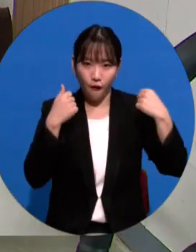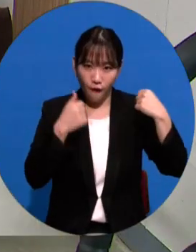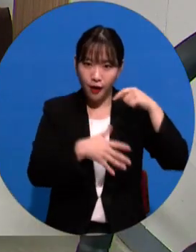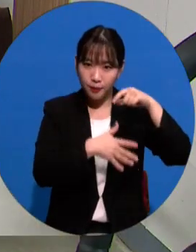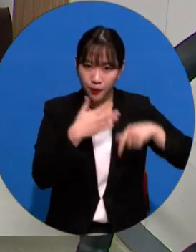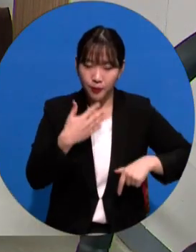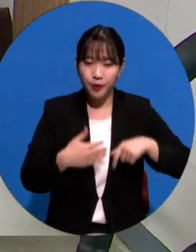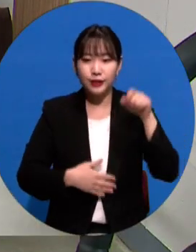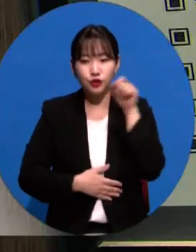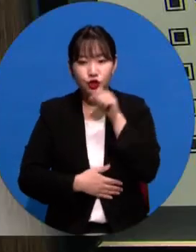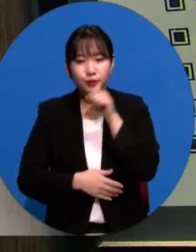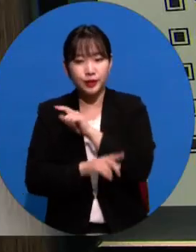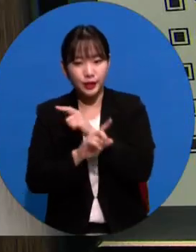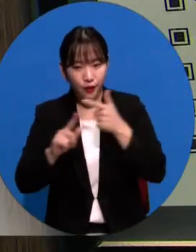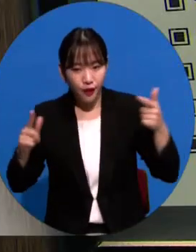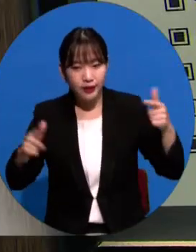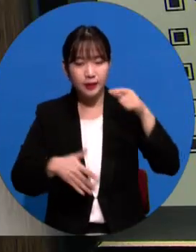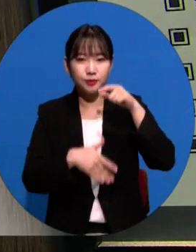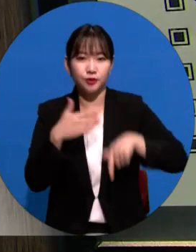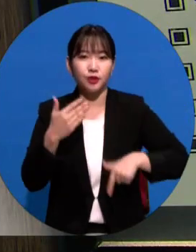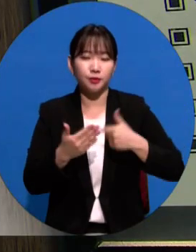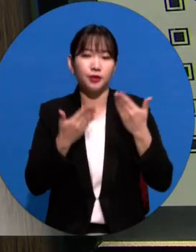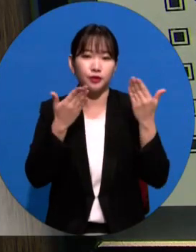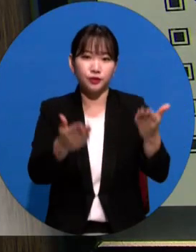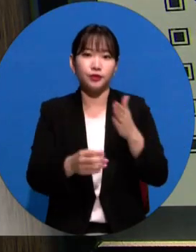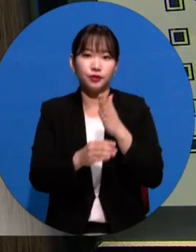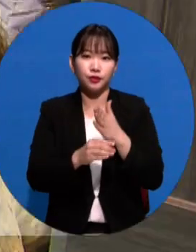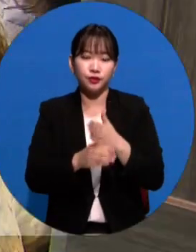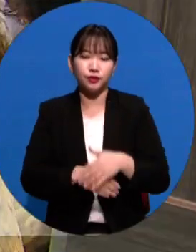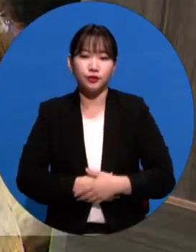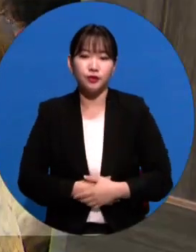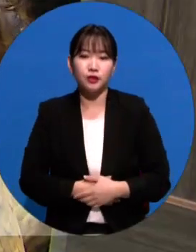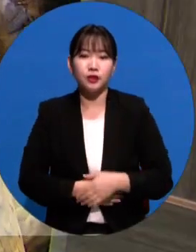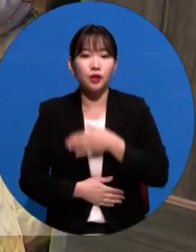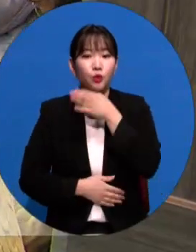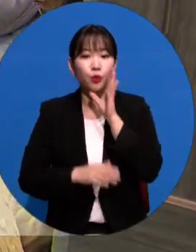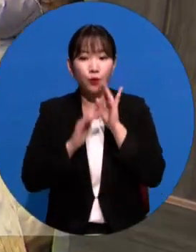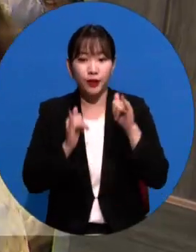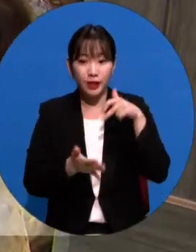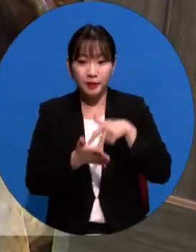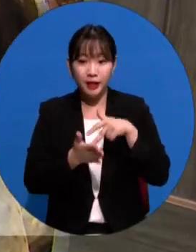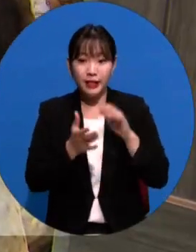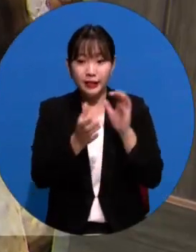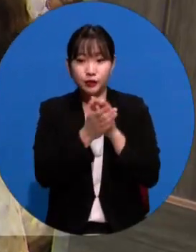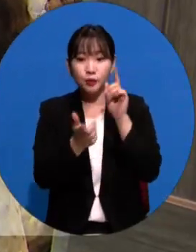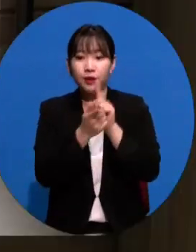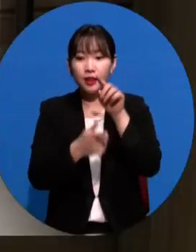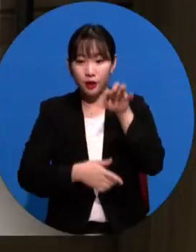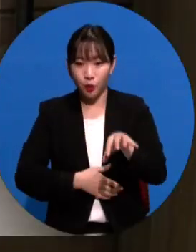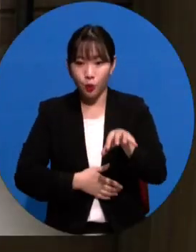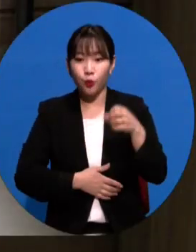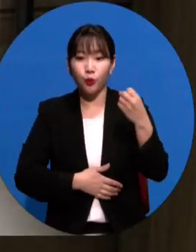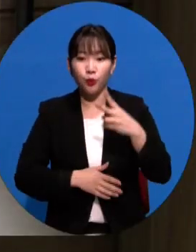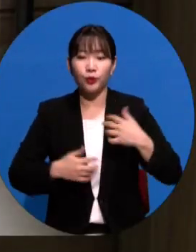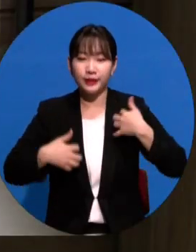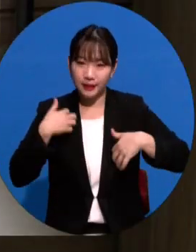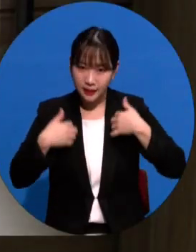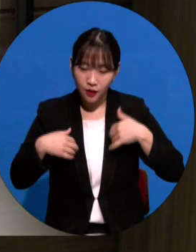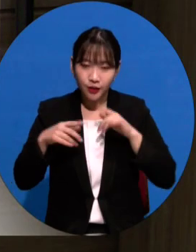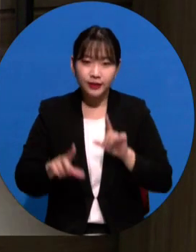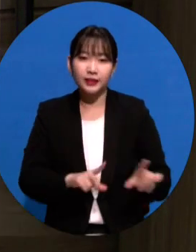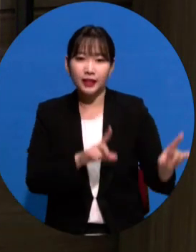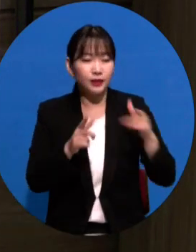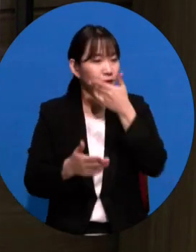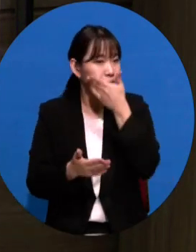취미 등 어르신을 위한 다양한 프로그램이 제공되고 있습니다. 어르신들에게는 친구를 만나는 곳이자 즐거운 시간을 보내는